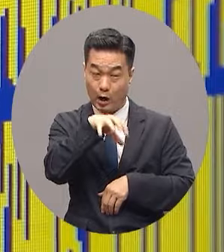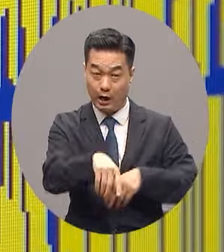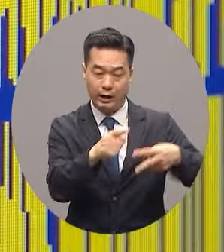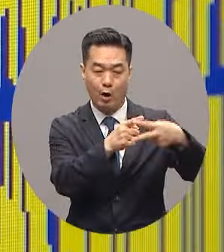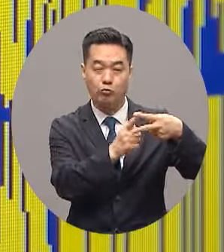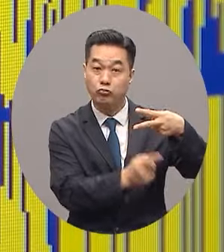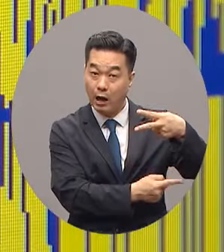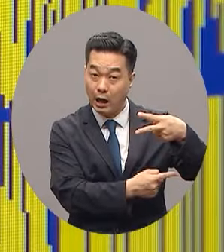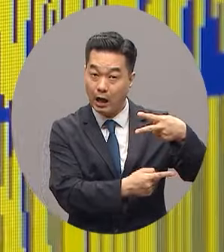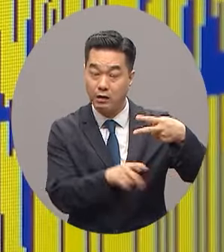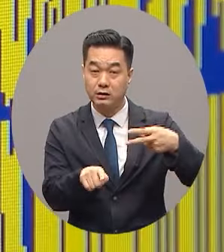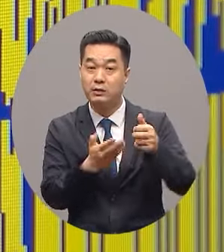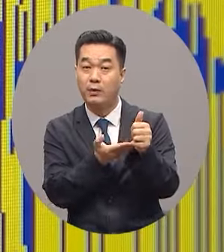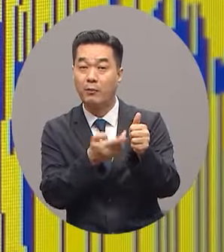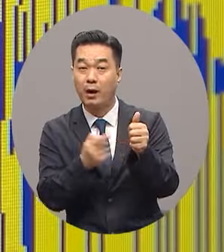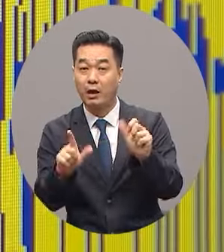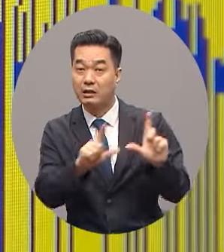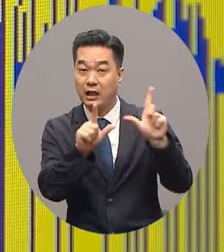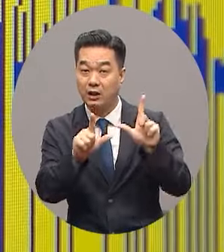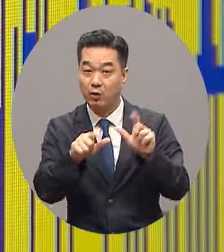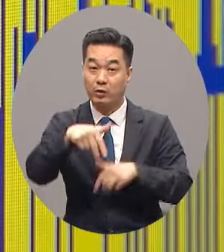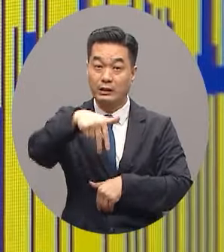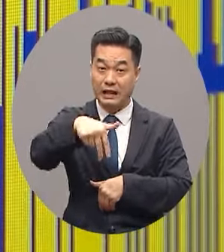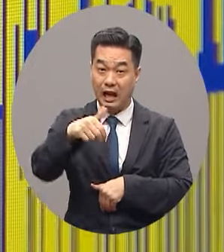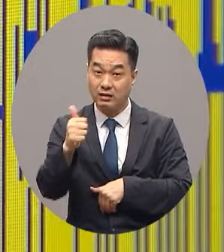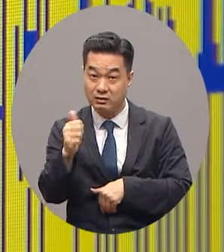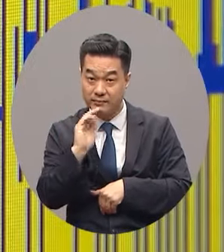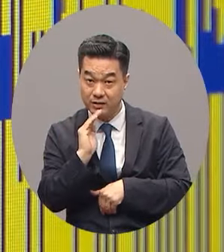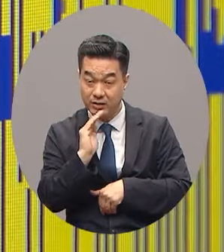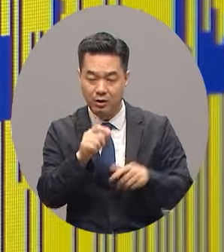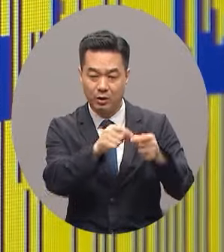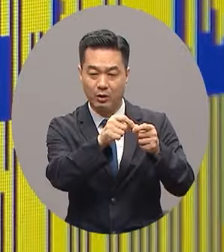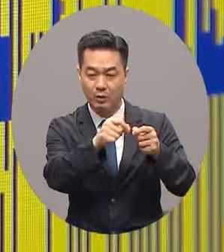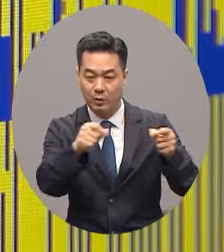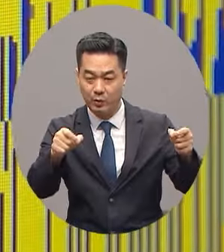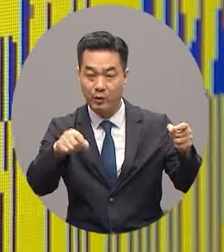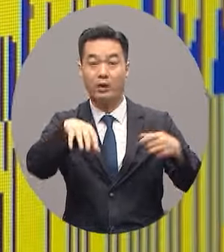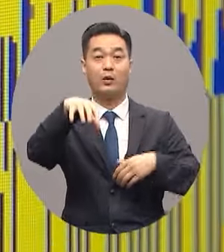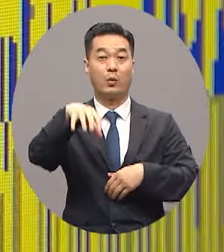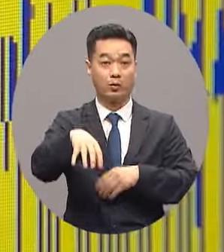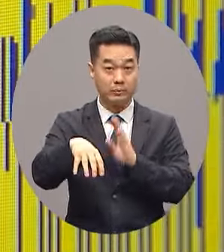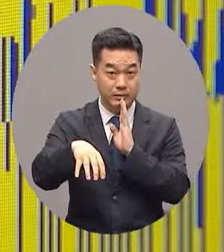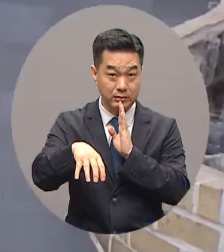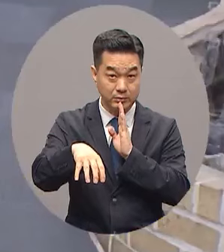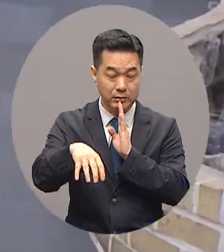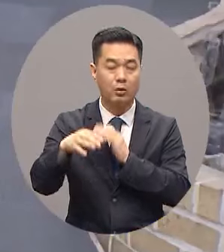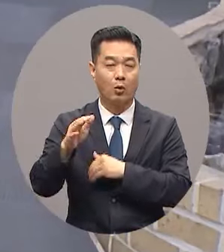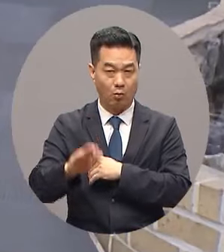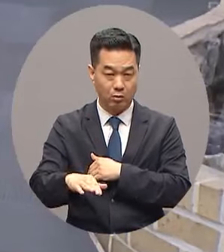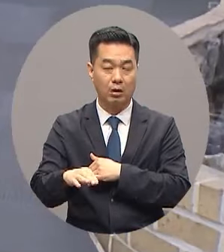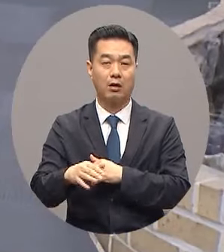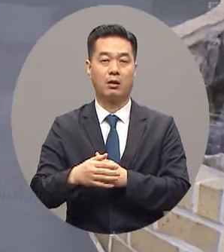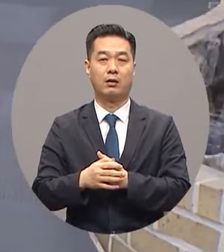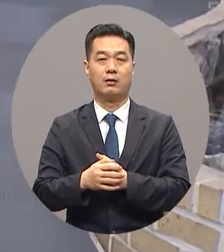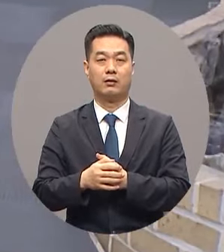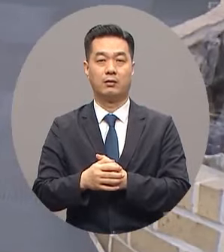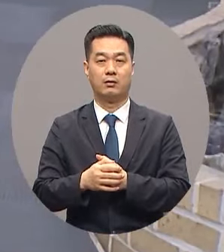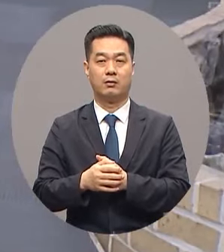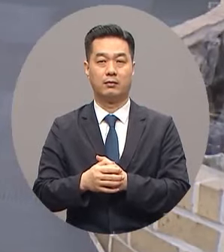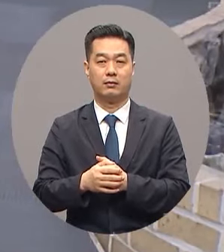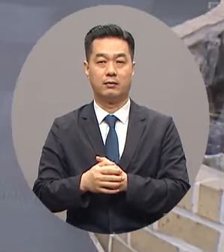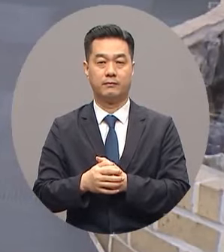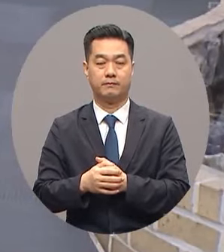지금 선생님이 살고 계신 곳은 전남 장흥이라고 하셨습니다. 거리가 좀 떨어진 곳이긴 합니다만 적시에 뭐